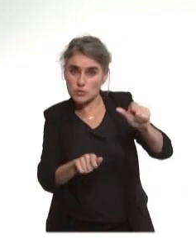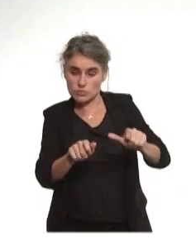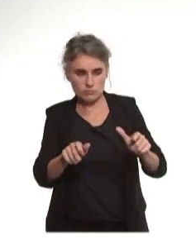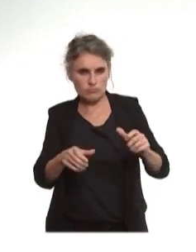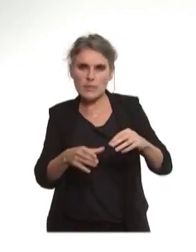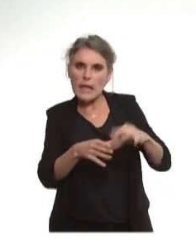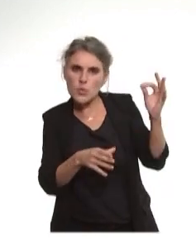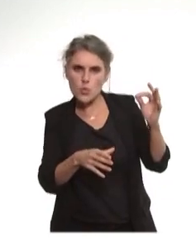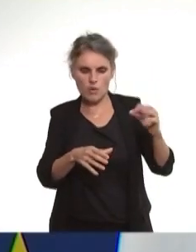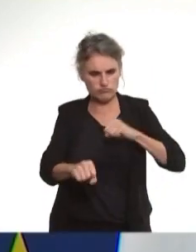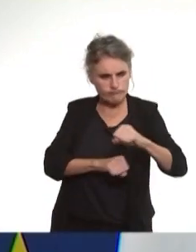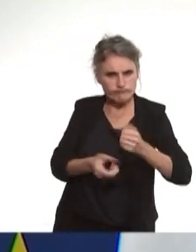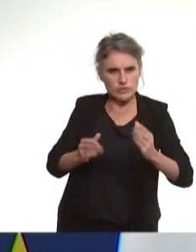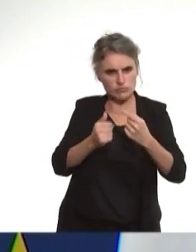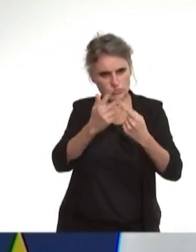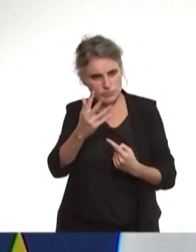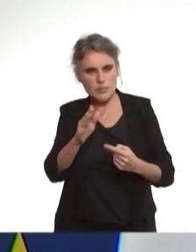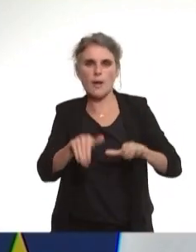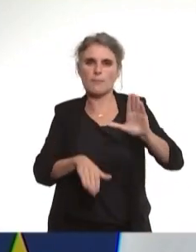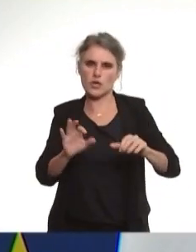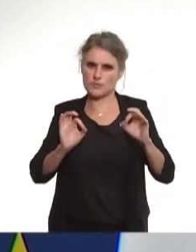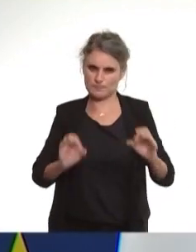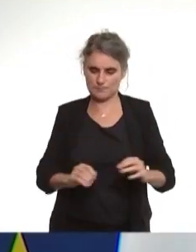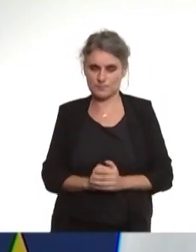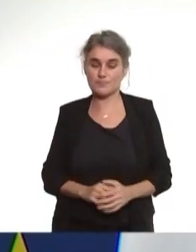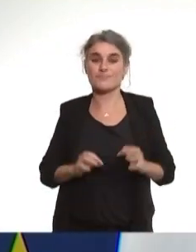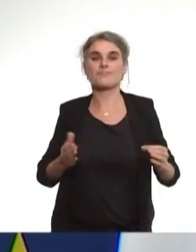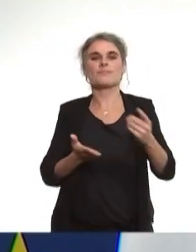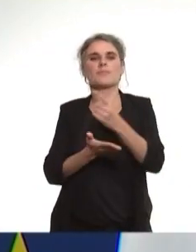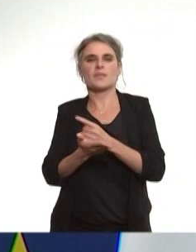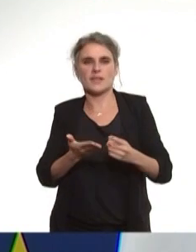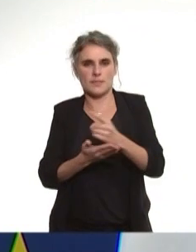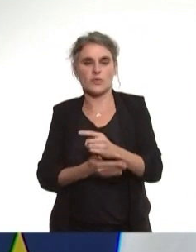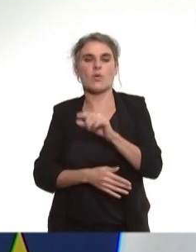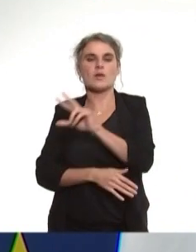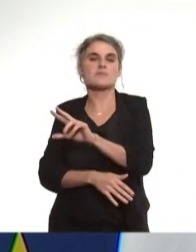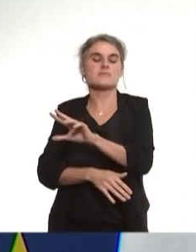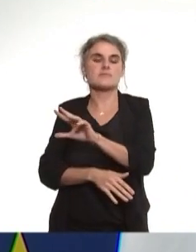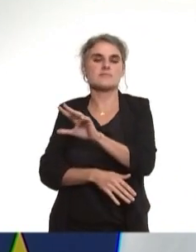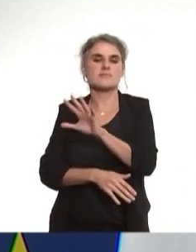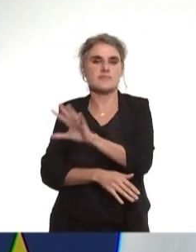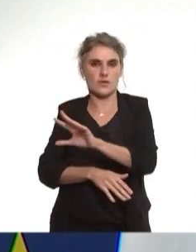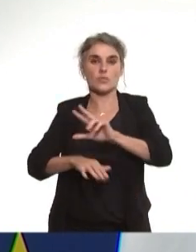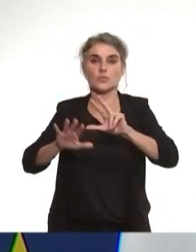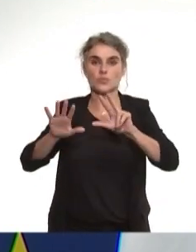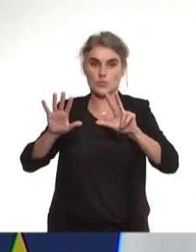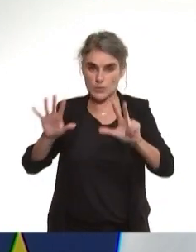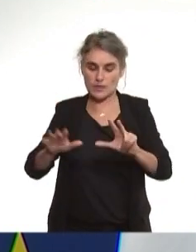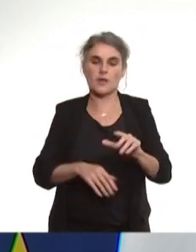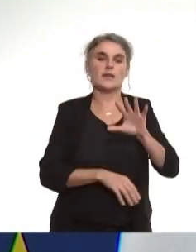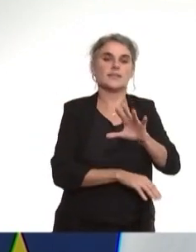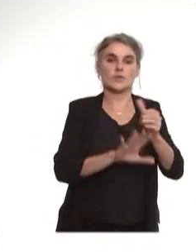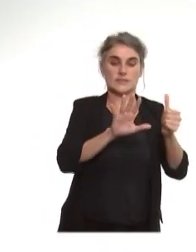sont efficaces ainsi la nièvre et le morbihan quitte les départements classés en zone d' alerte